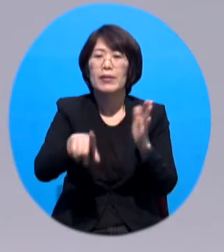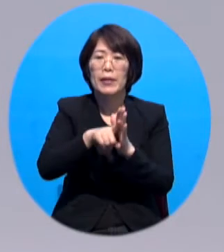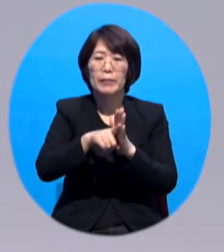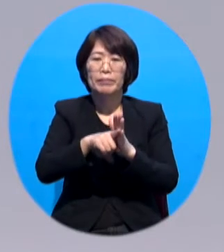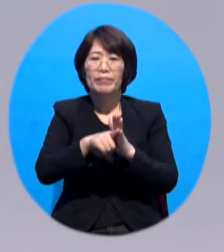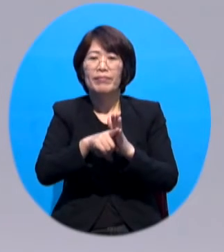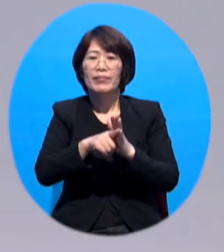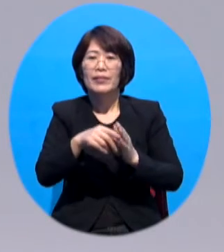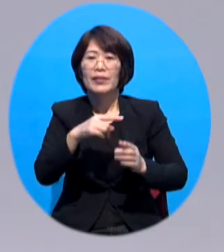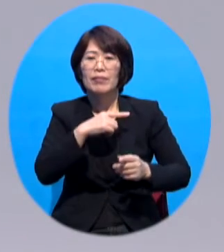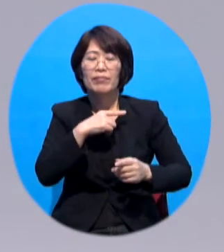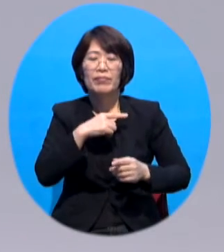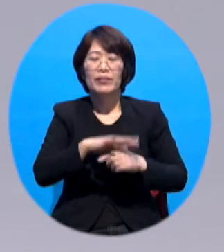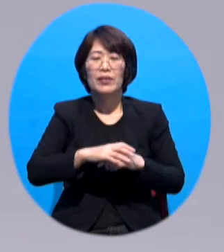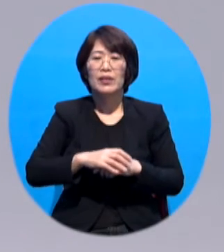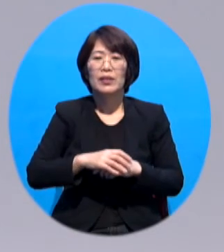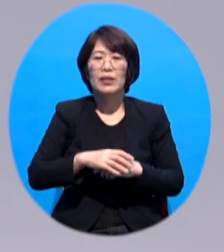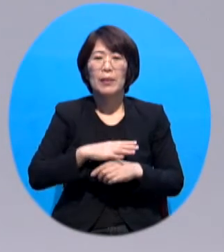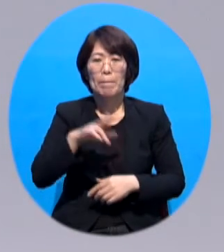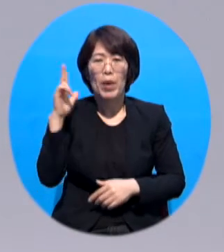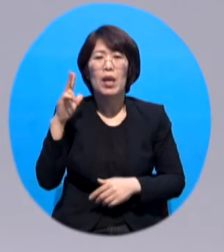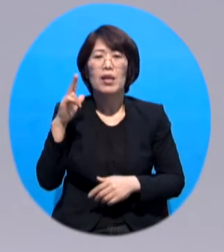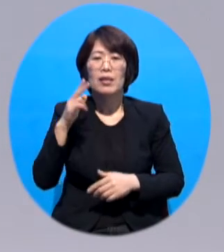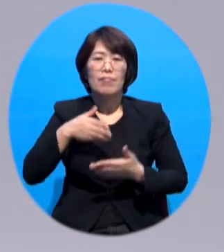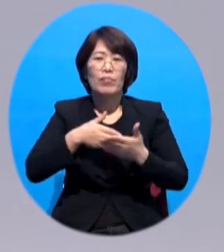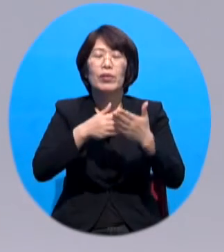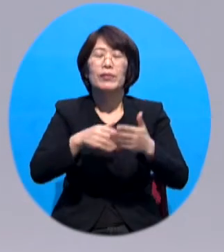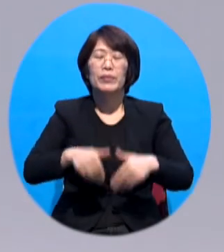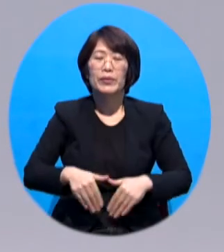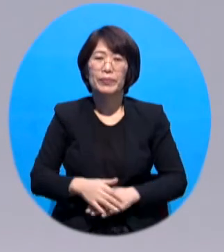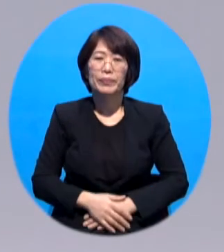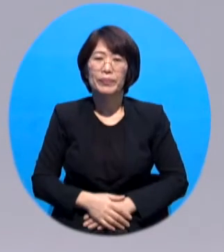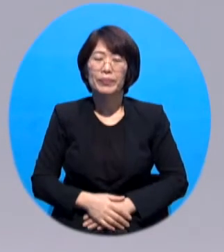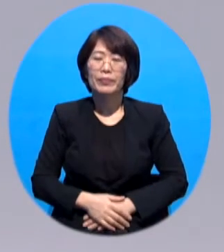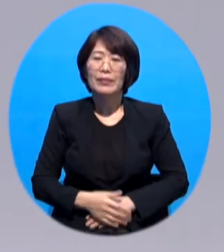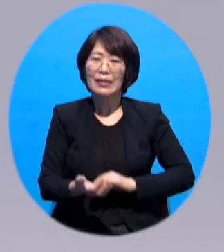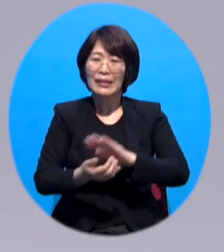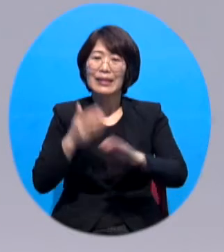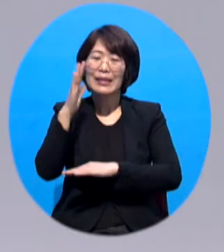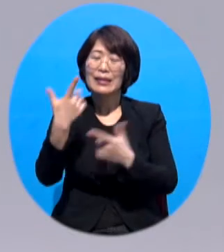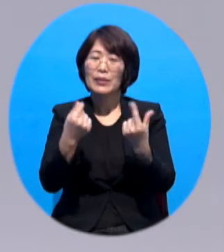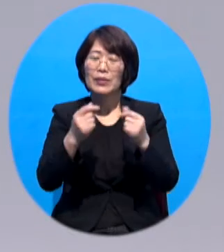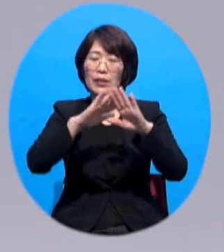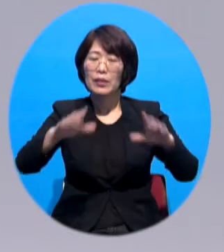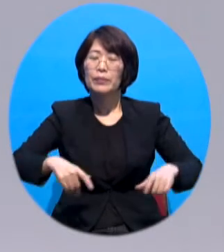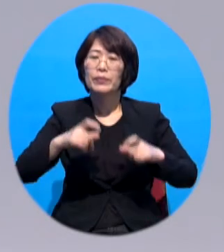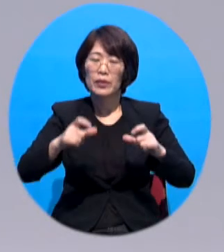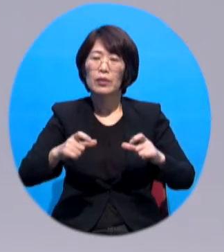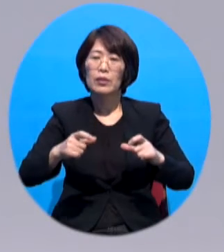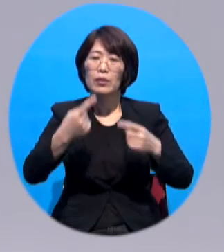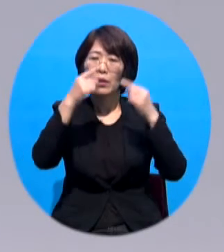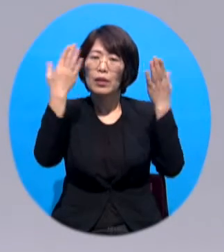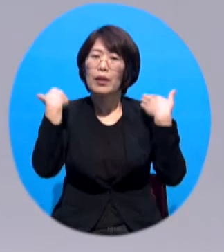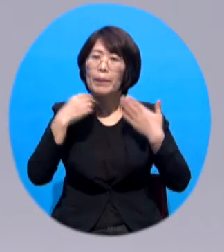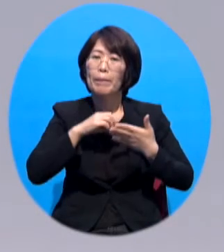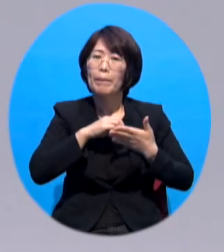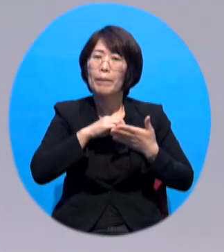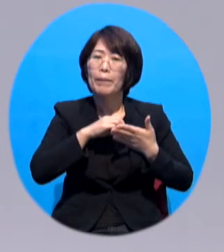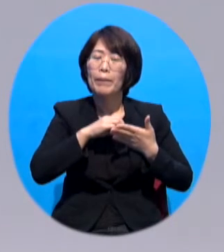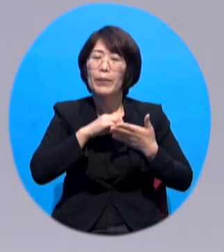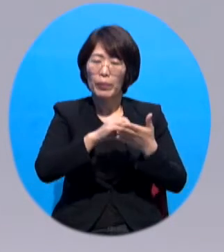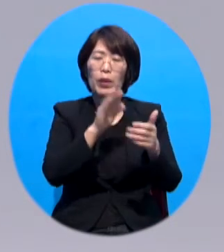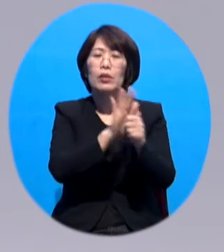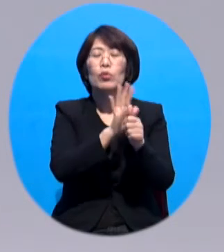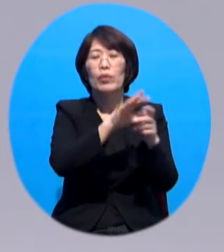정부에서 강력하게 촉구해 된다고 생각합니다 아까 말씀드린 바와 같이 우리 전라남도 에서는 지역 지원 센터